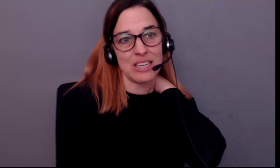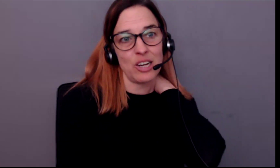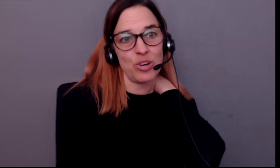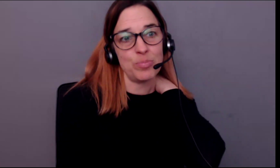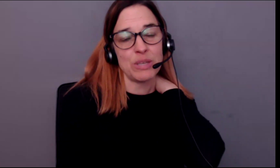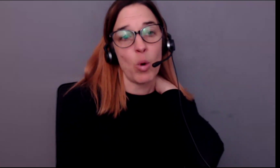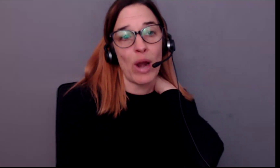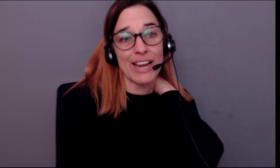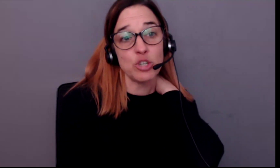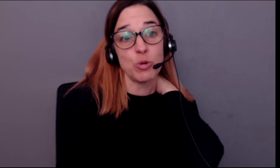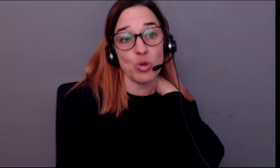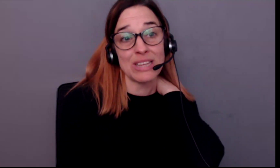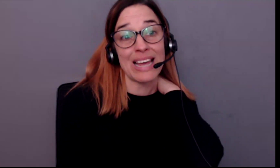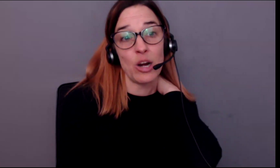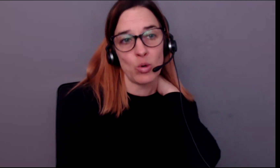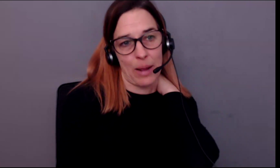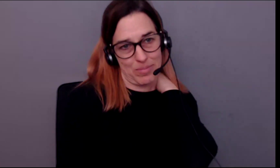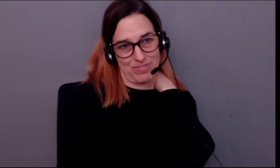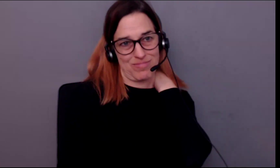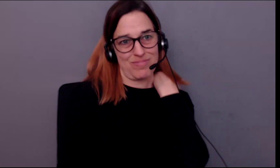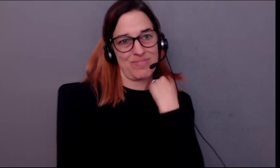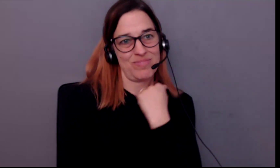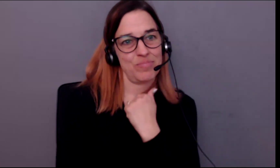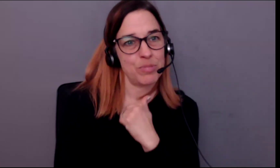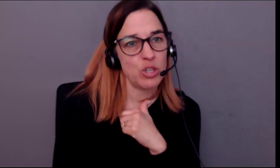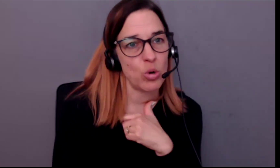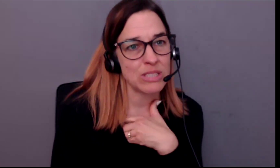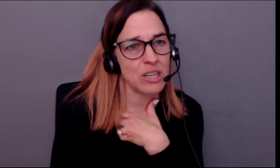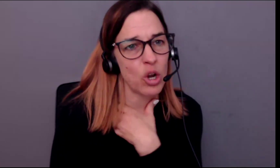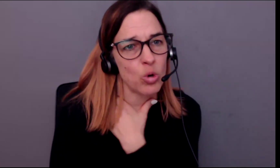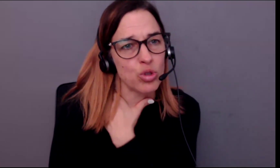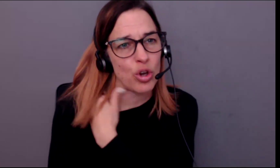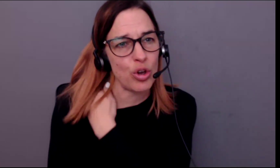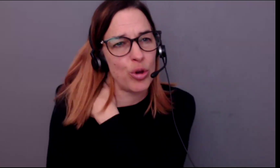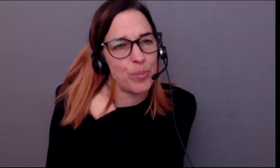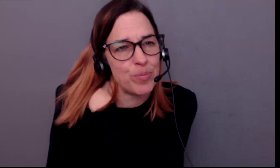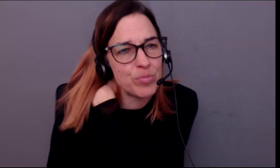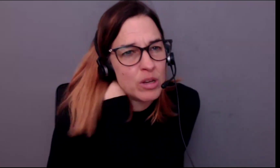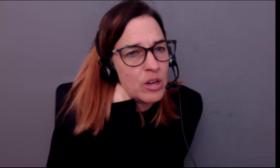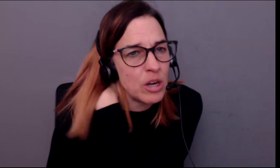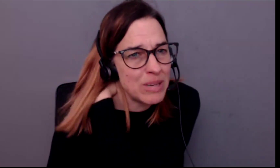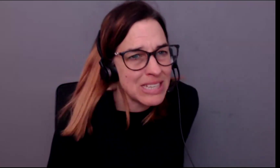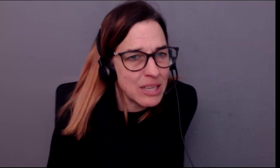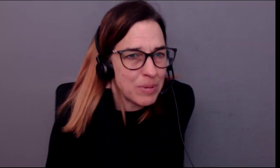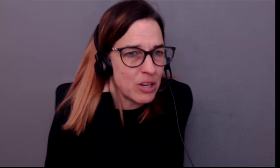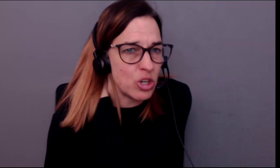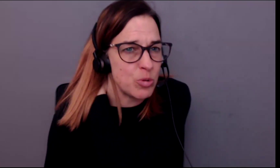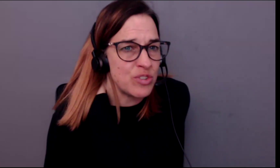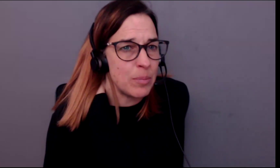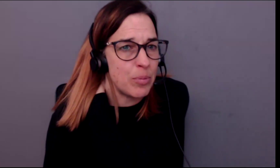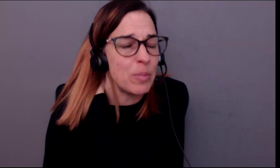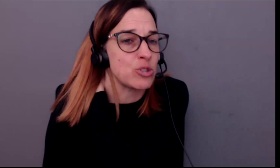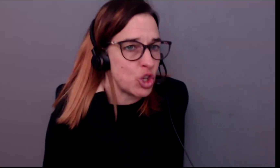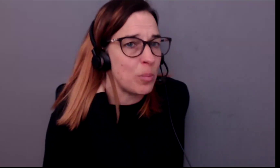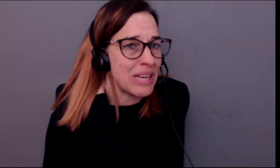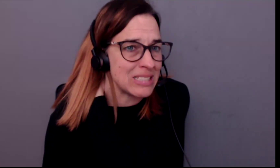ce magasin-là. Puis mon linge me dure très longtemps. Puis il y a aussi l'autre, comment ça s'appelle? Ah, je